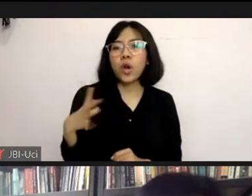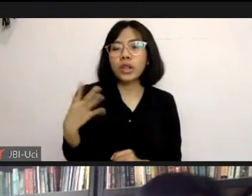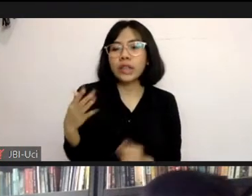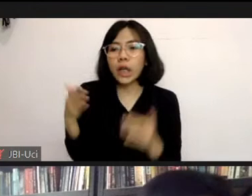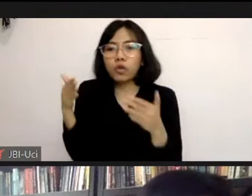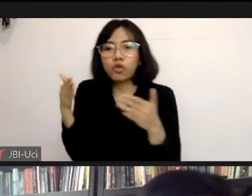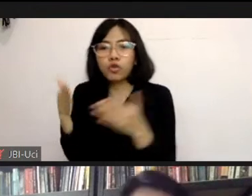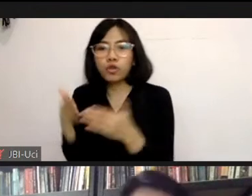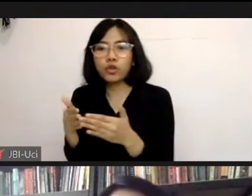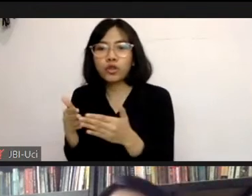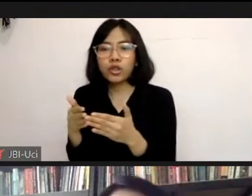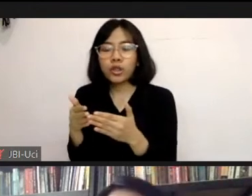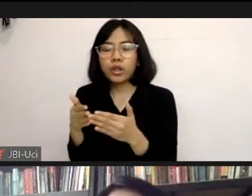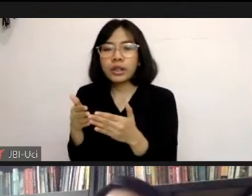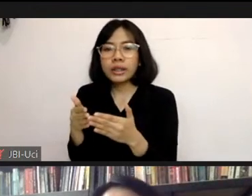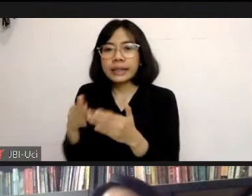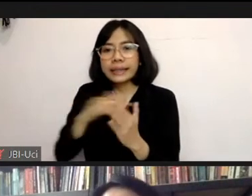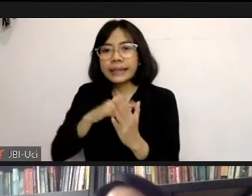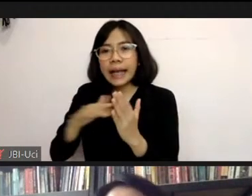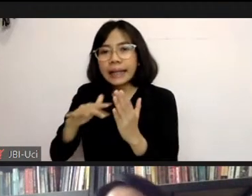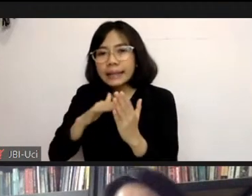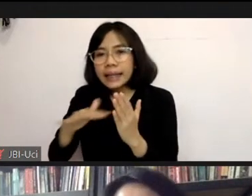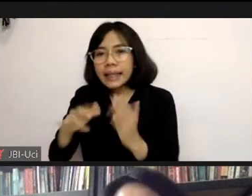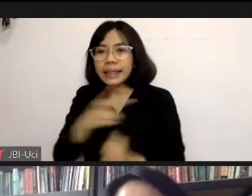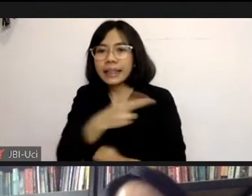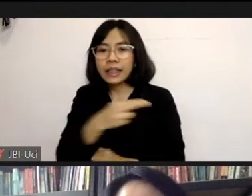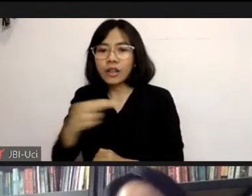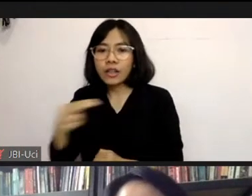di University of Sydney. Halo.